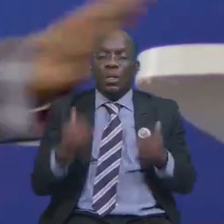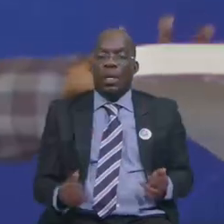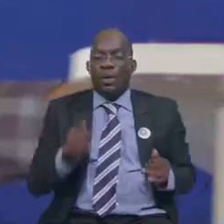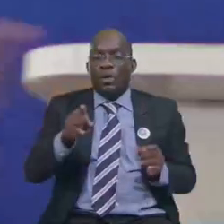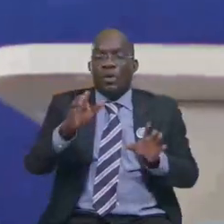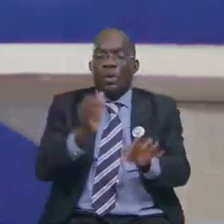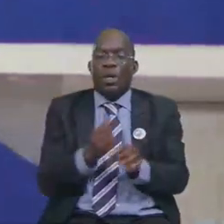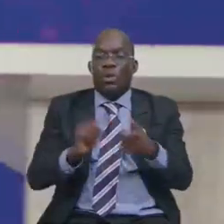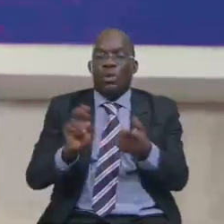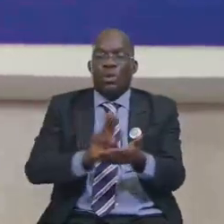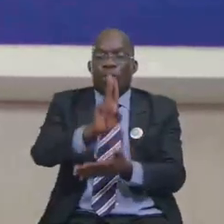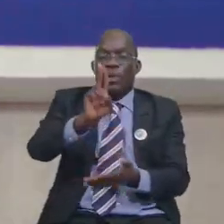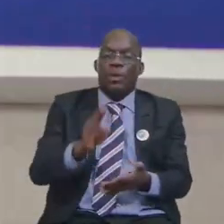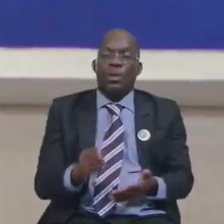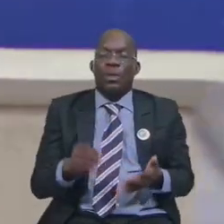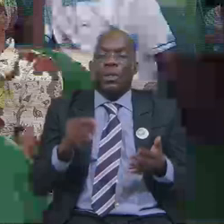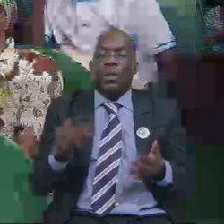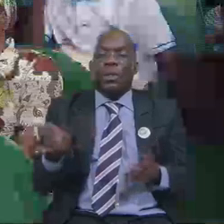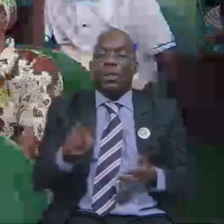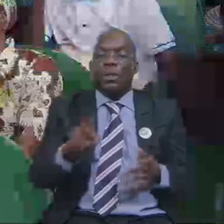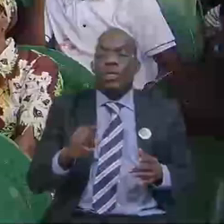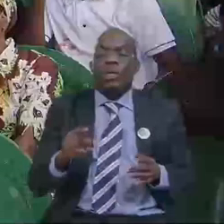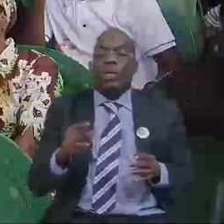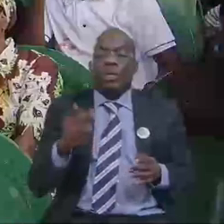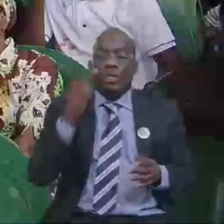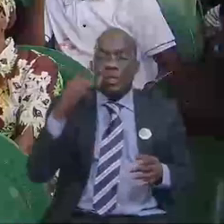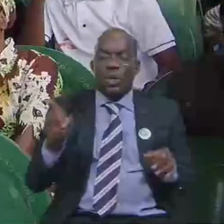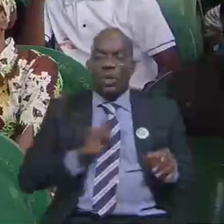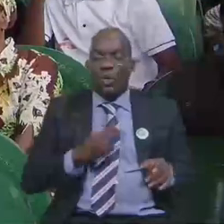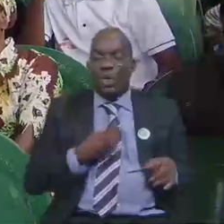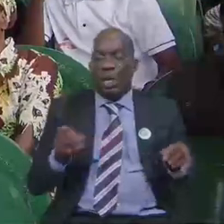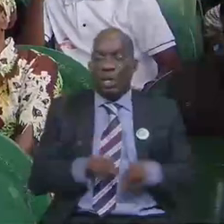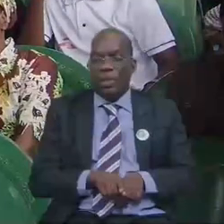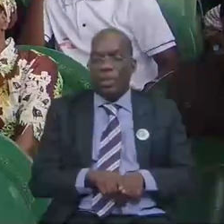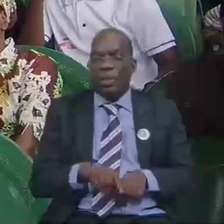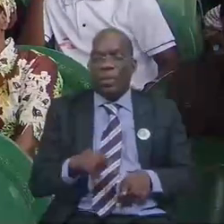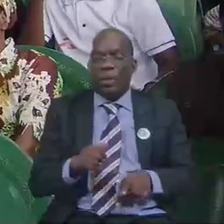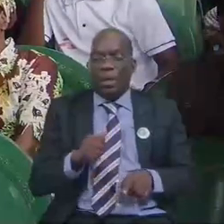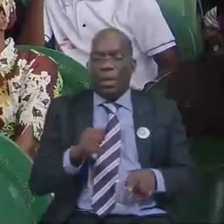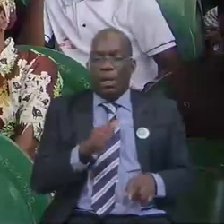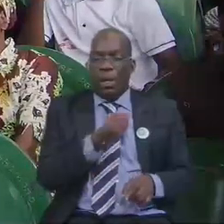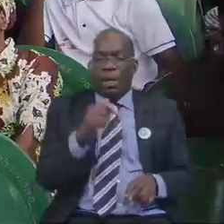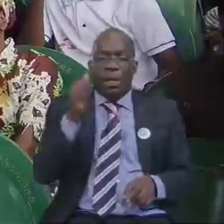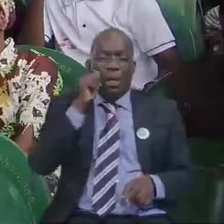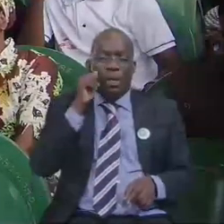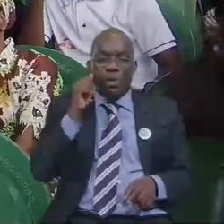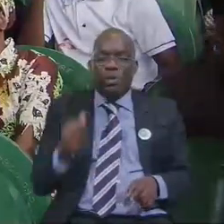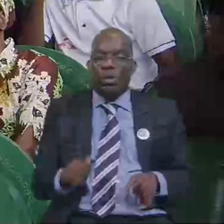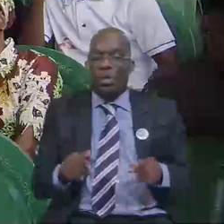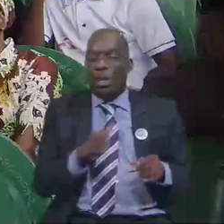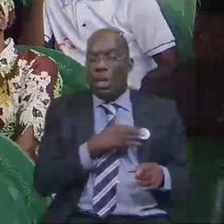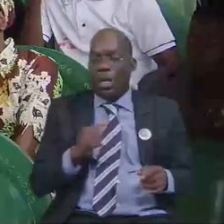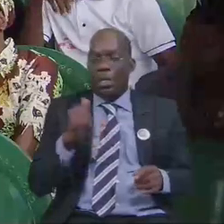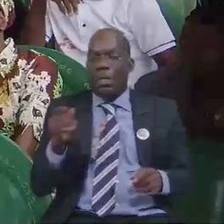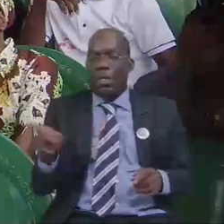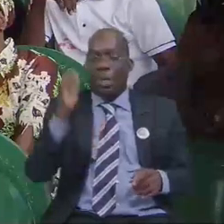on nous traite comme des adultes on nous donne des devoirs ils peuvent ne pas demander même de